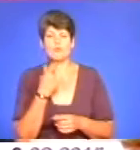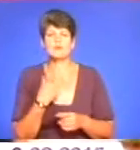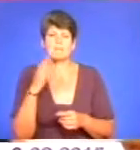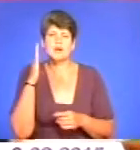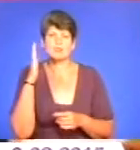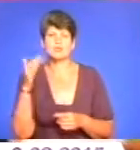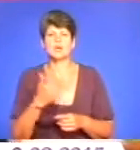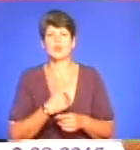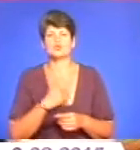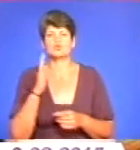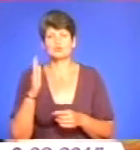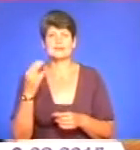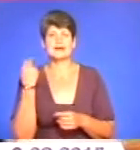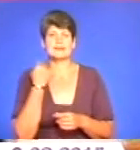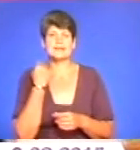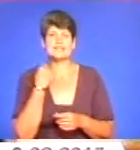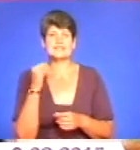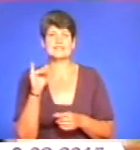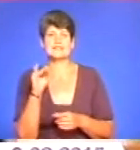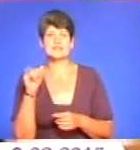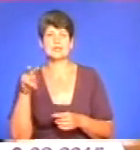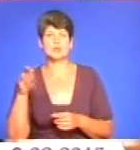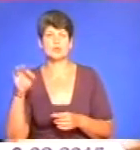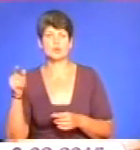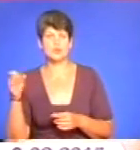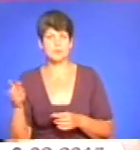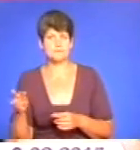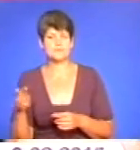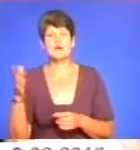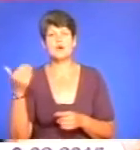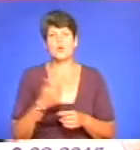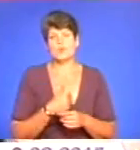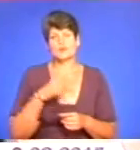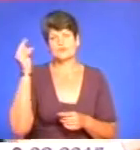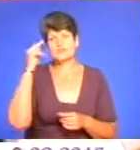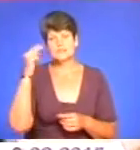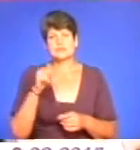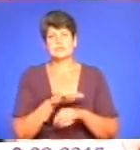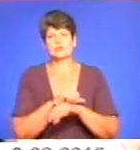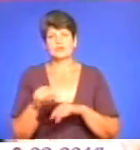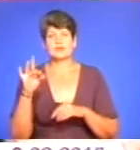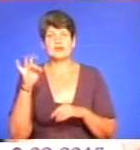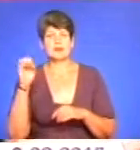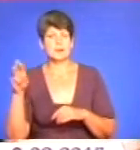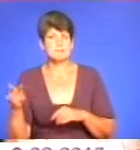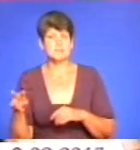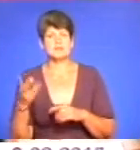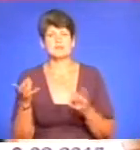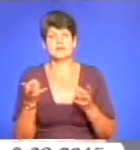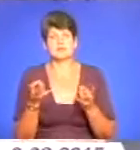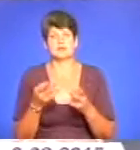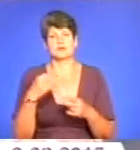по-перше, я хочу стати англійським філологом, і також я хочу навчатися за кордоном в Римі, де також потрібна англійська